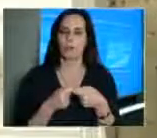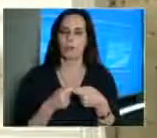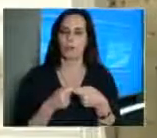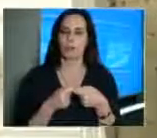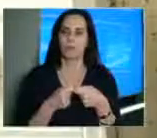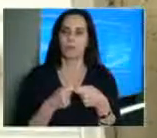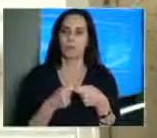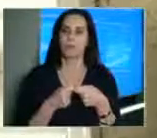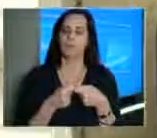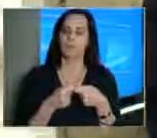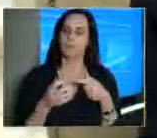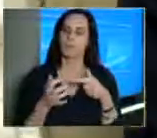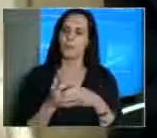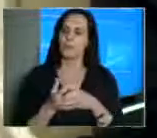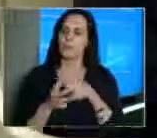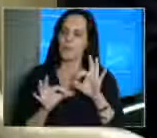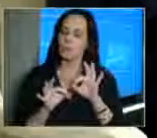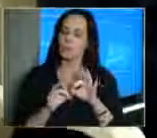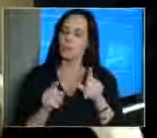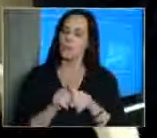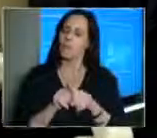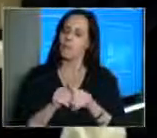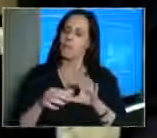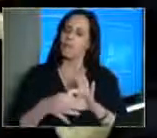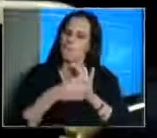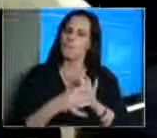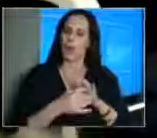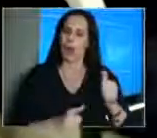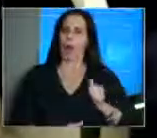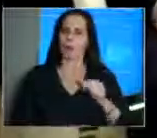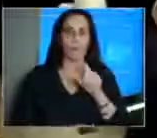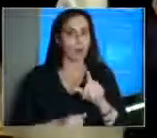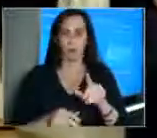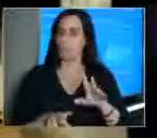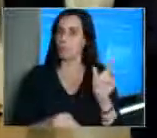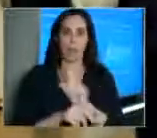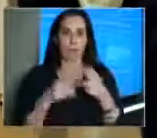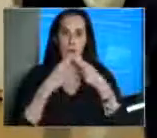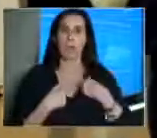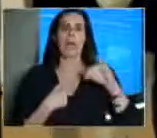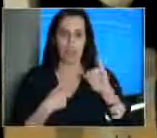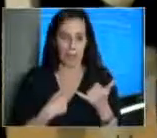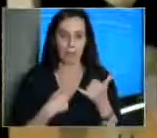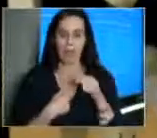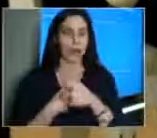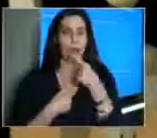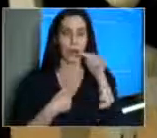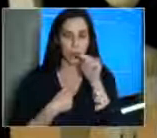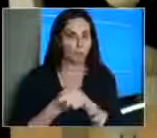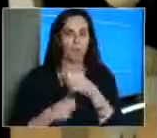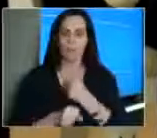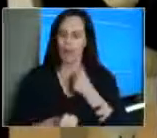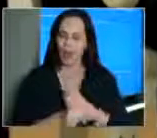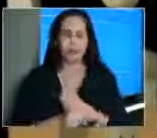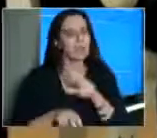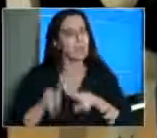בערכים של ראות לוחמים ואחוות לוחמים. ואתה נענית מיד. אתה אמרת שאתה תפעל בזה